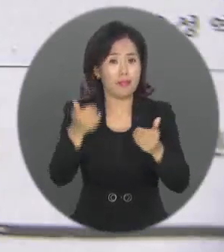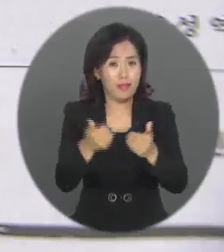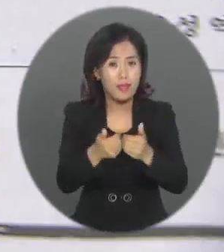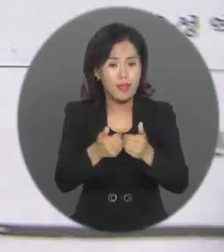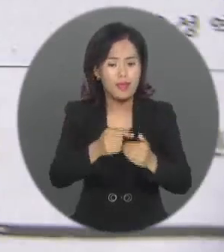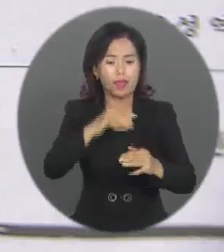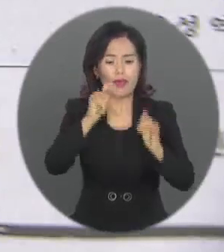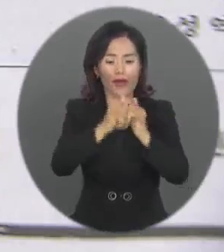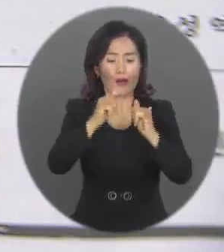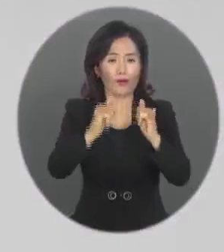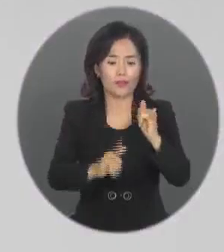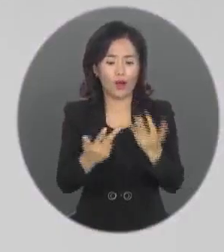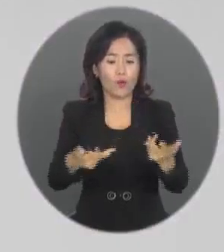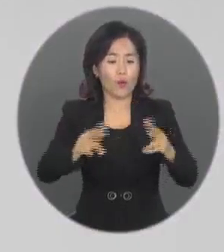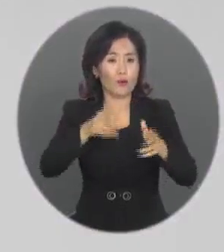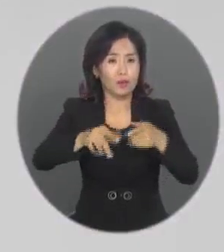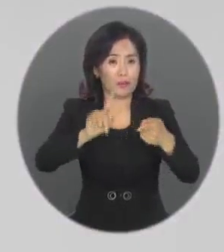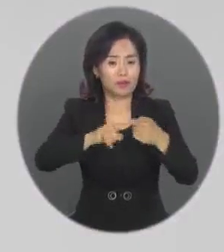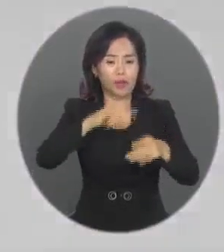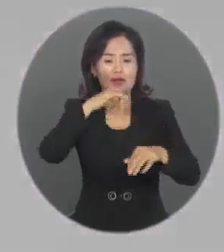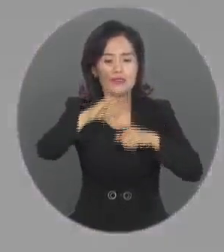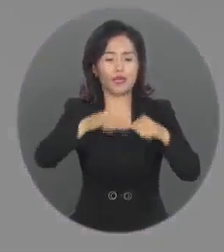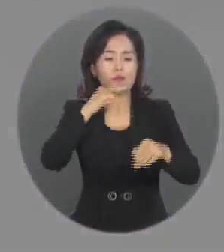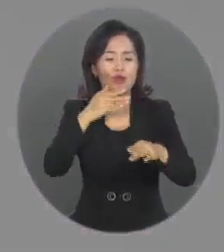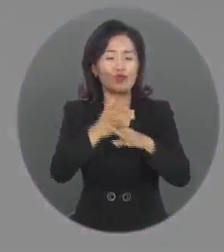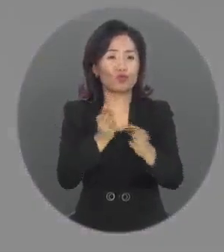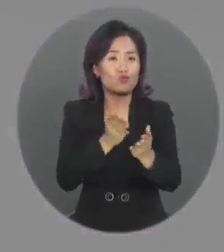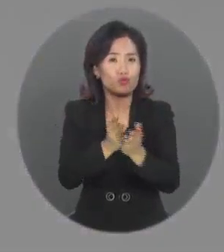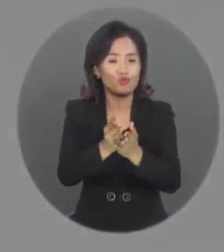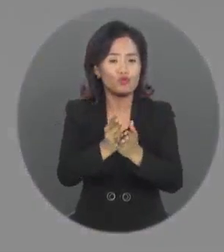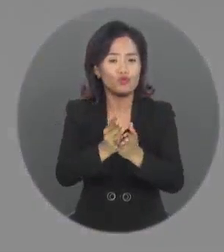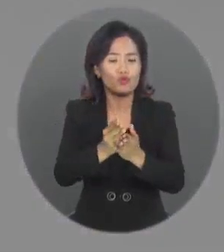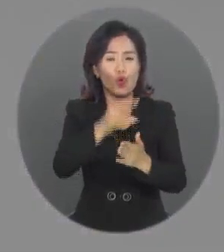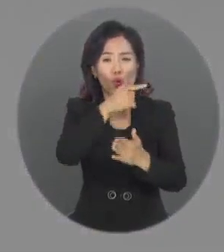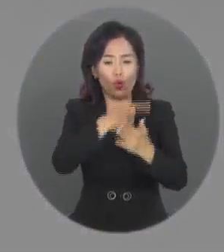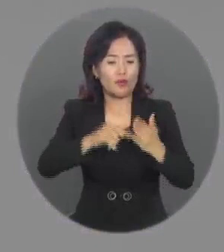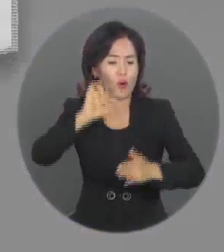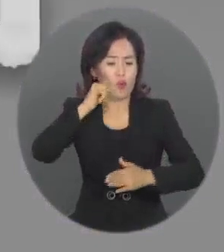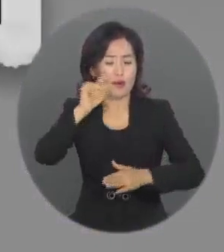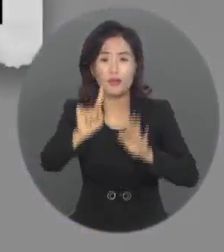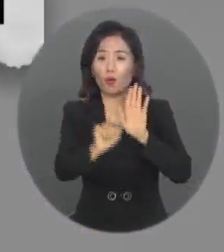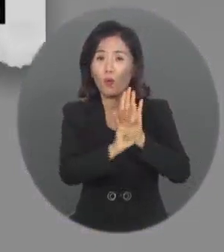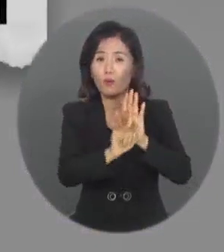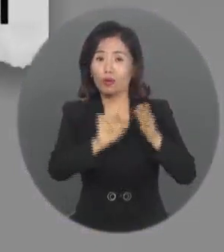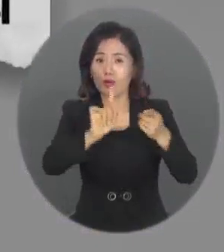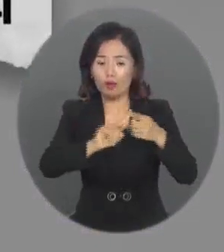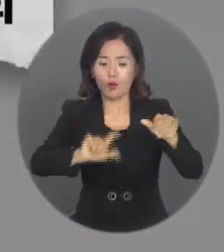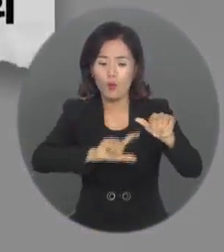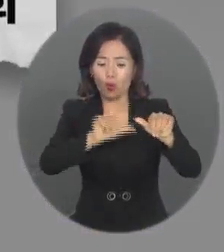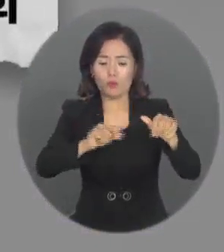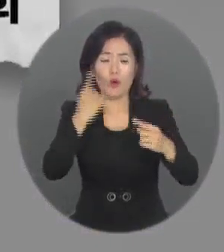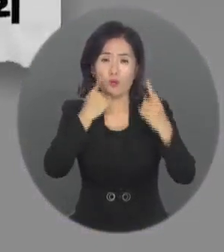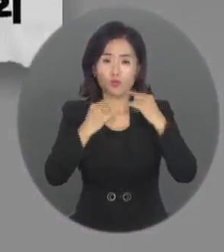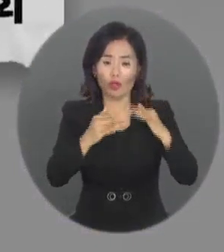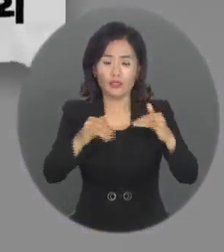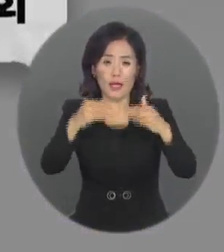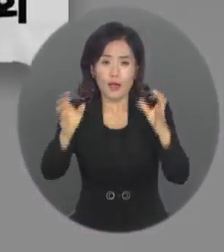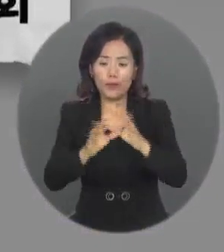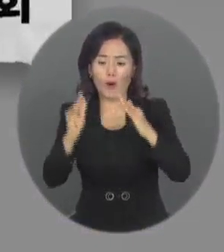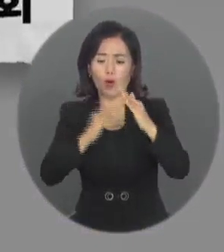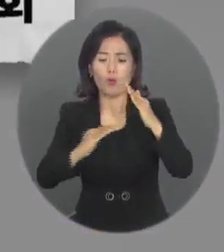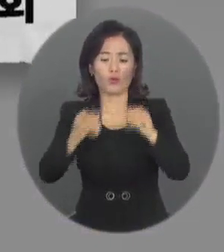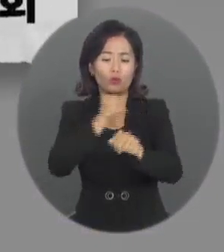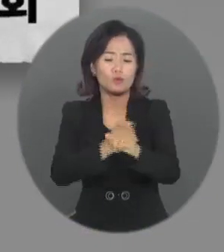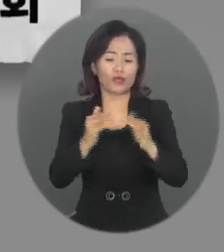정율성의 역사공원 사업은 자유민주주의를 훼손하고 우롱하는 처사라고 주장하는 이 광고에 5.18 부상자회와